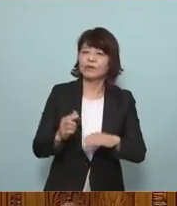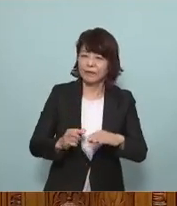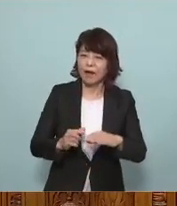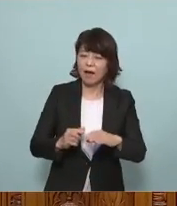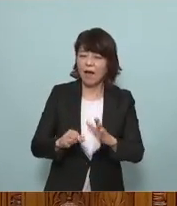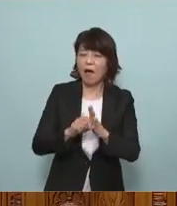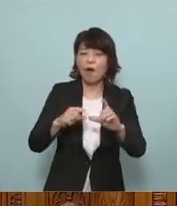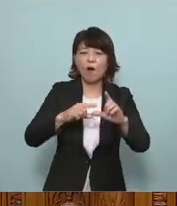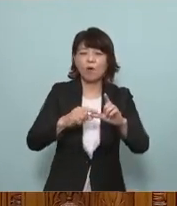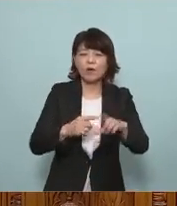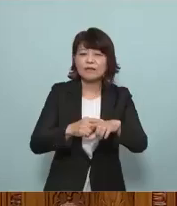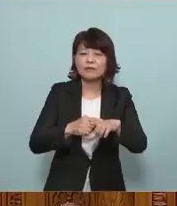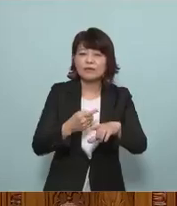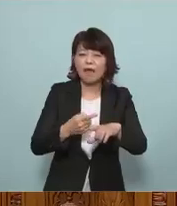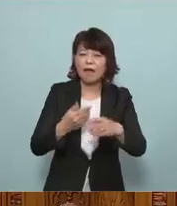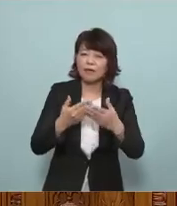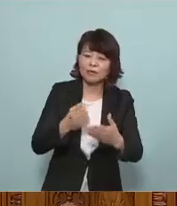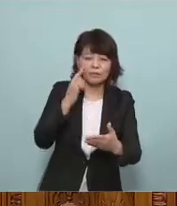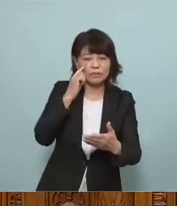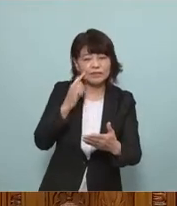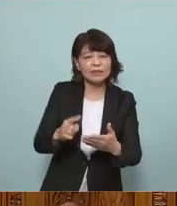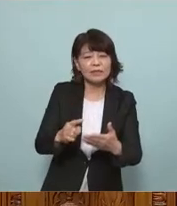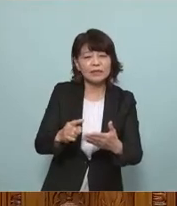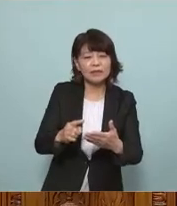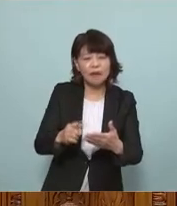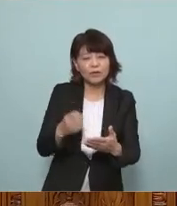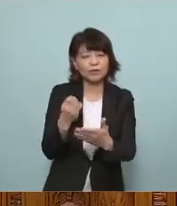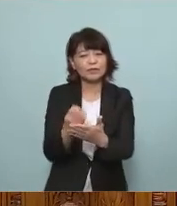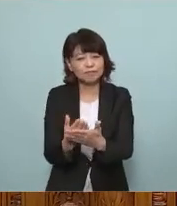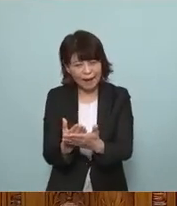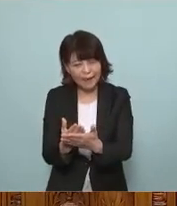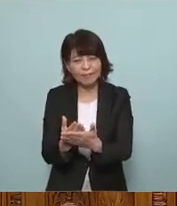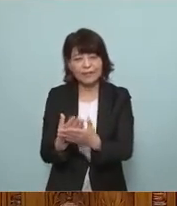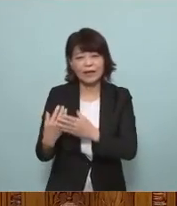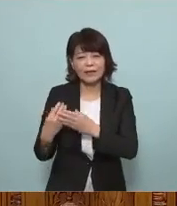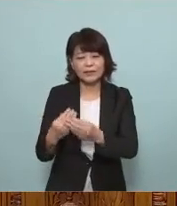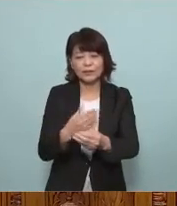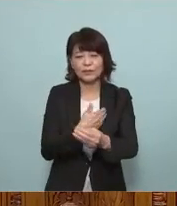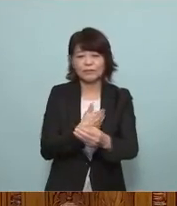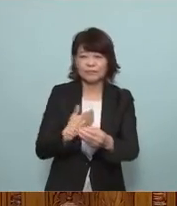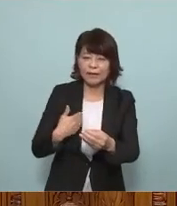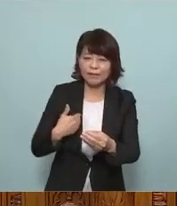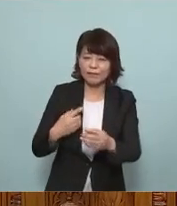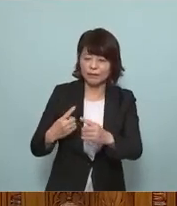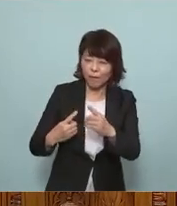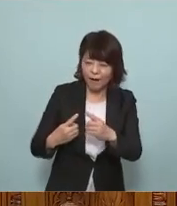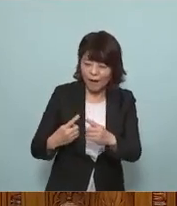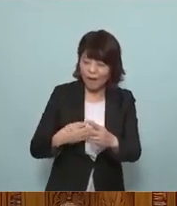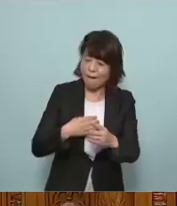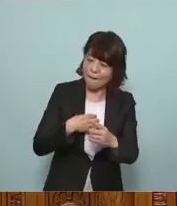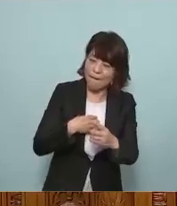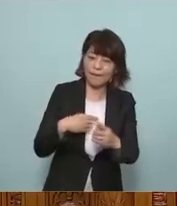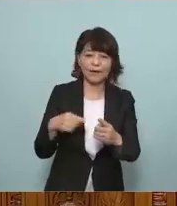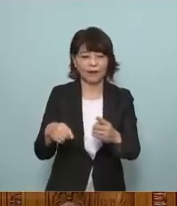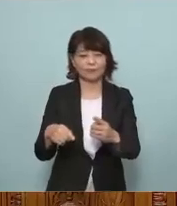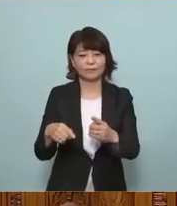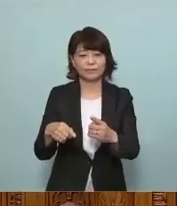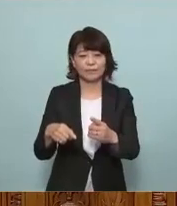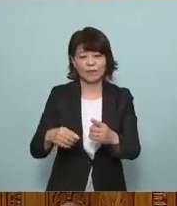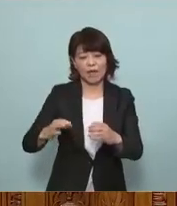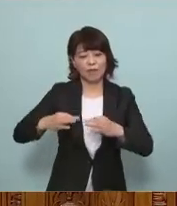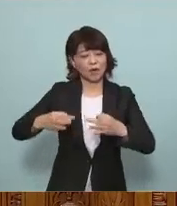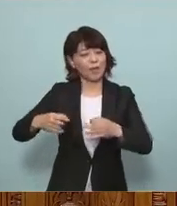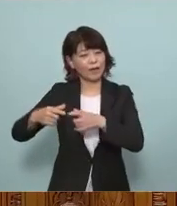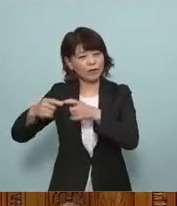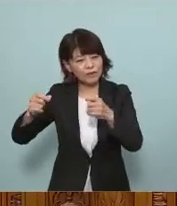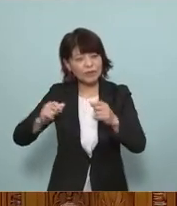敗、持続可能性の欠如、止める国と止まざる国の環境格差など、資本主義